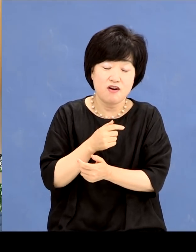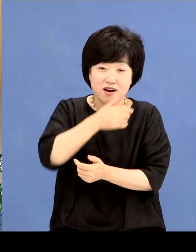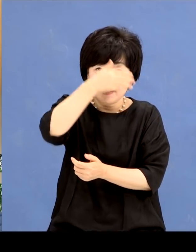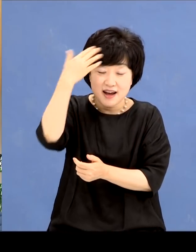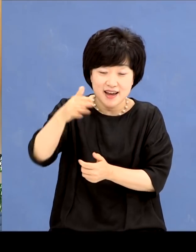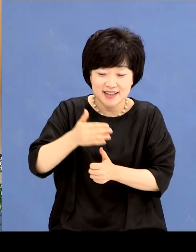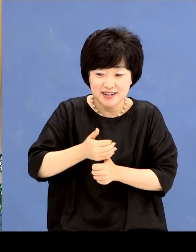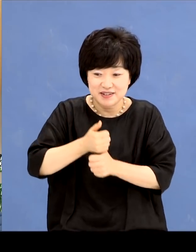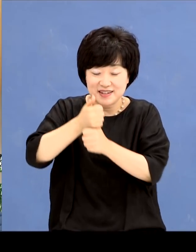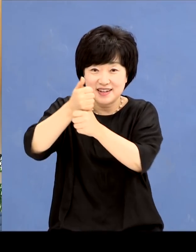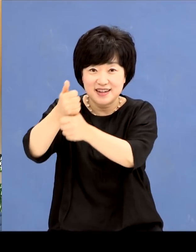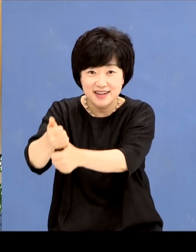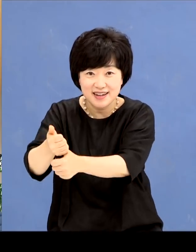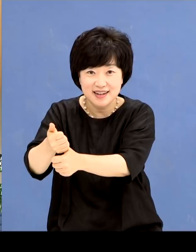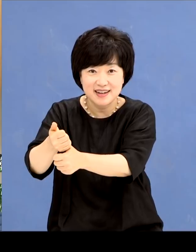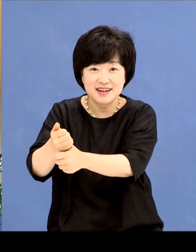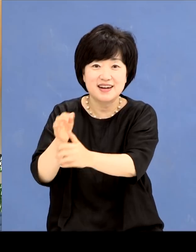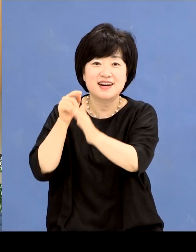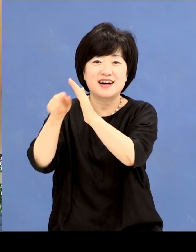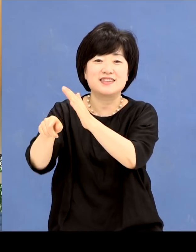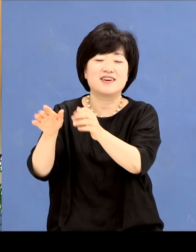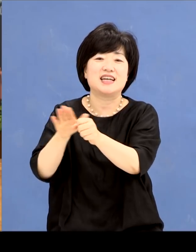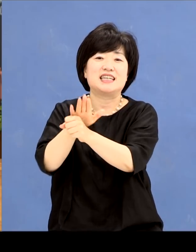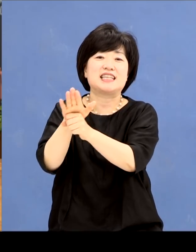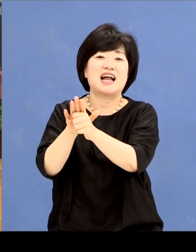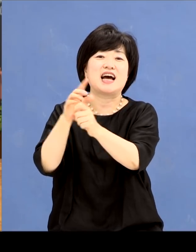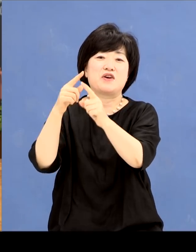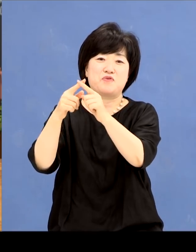따라간 곳이 예전에 강남에 있던 사랑의 교회.